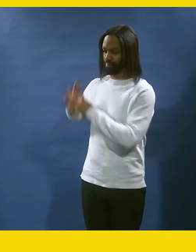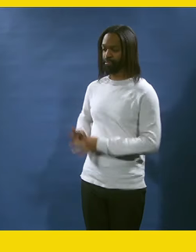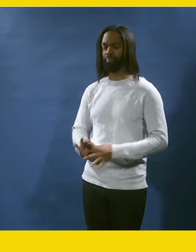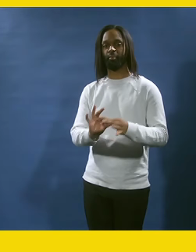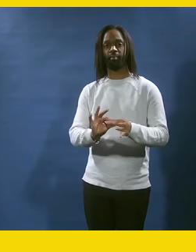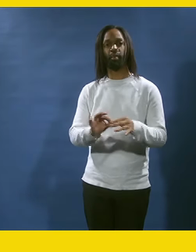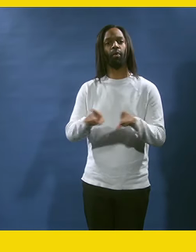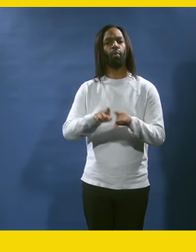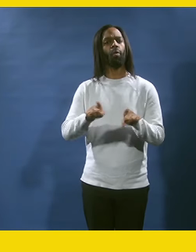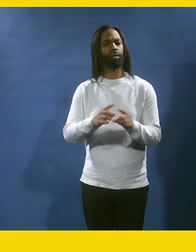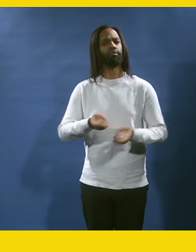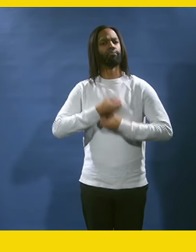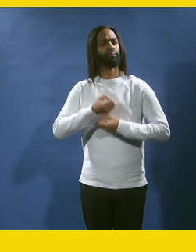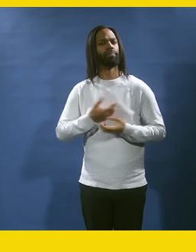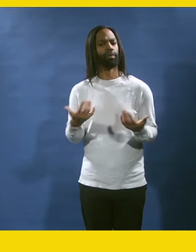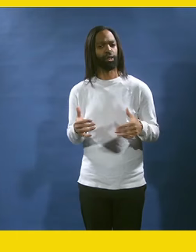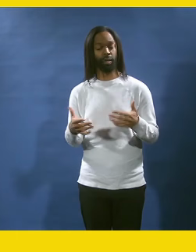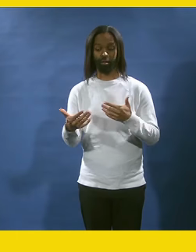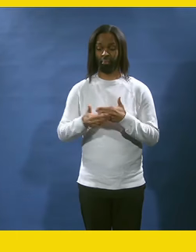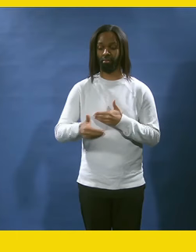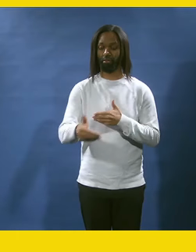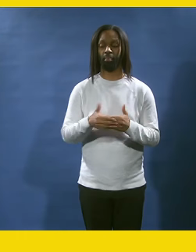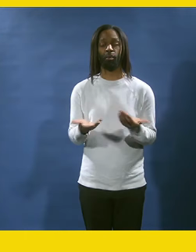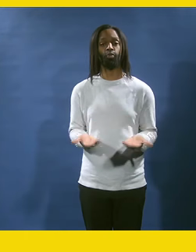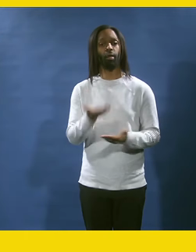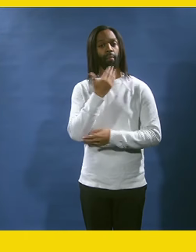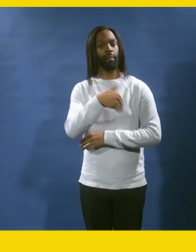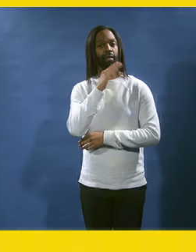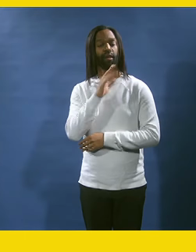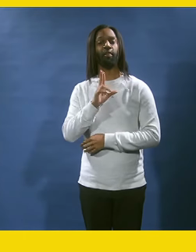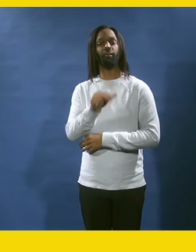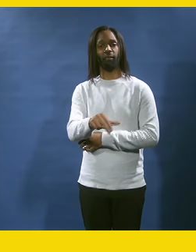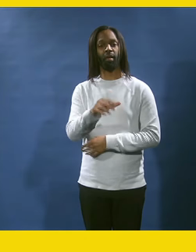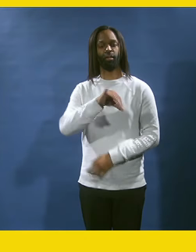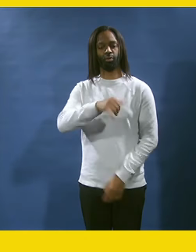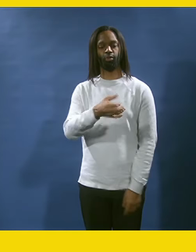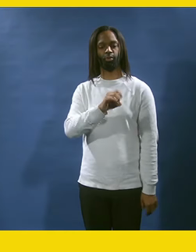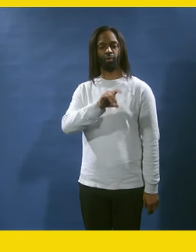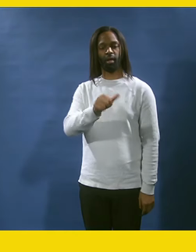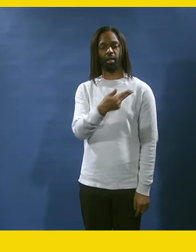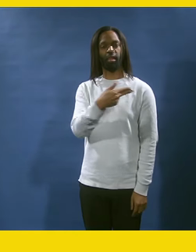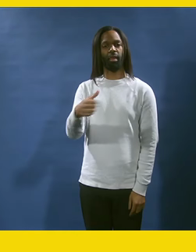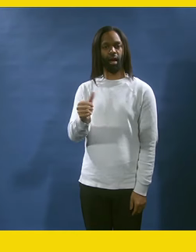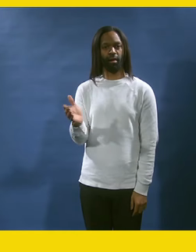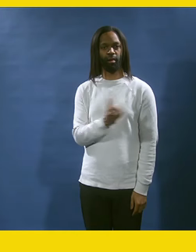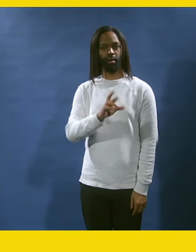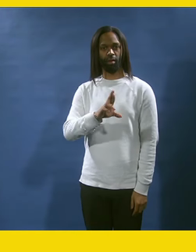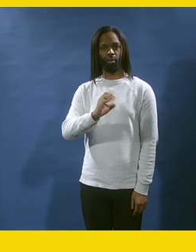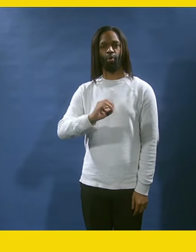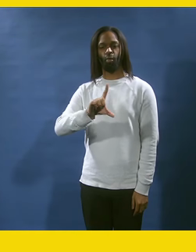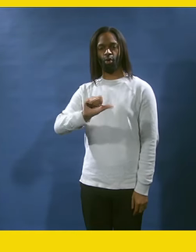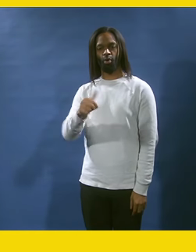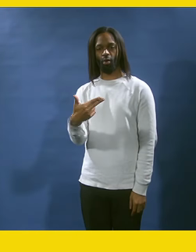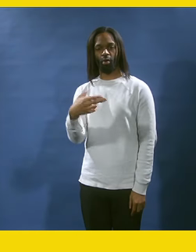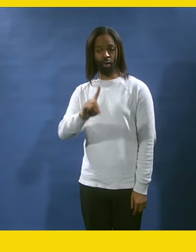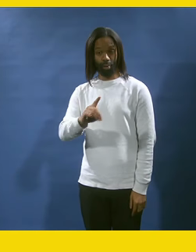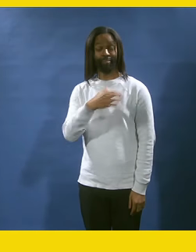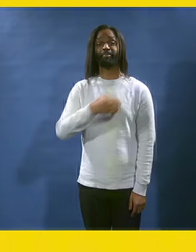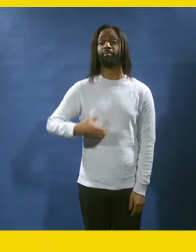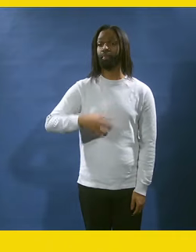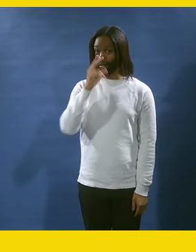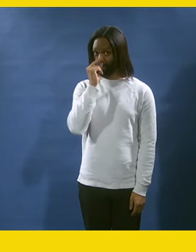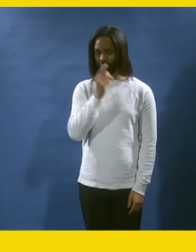nous aurons le plaisir d'accueillir cet après-midi Johanna Roland, la maire de Nantes, avec qui nous reviendrons sur ce combat